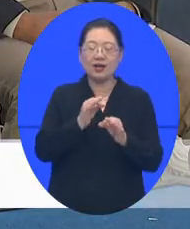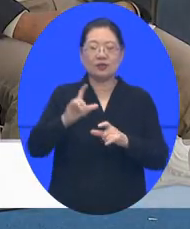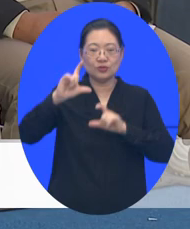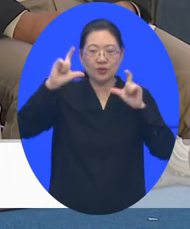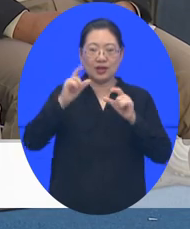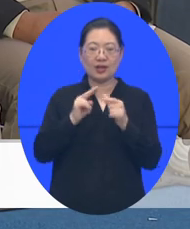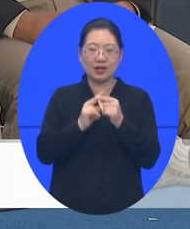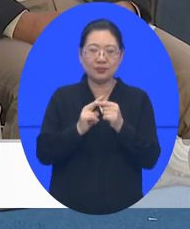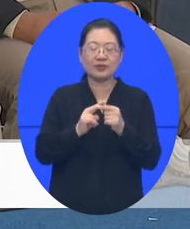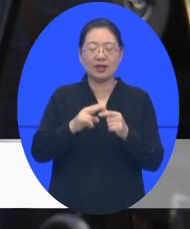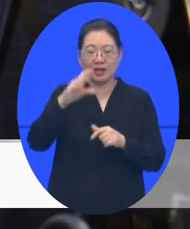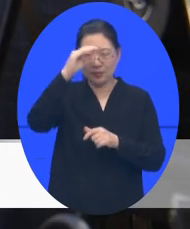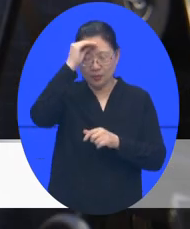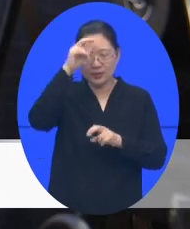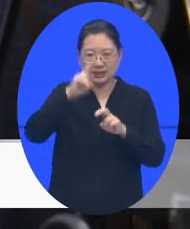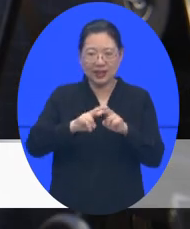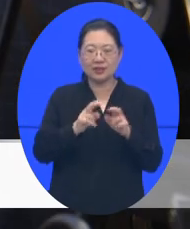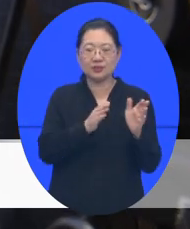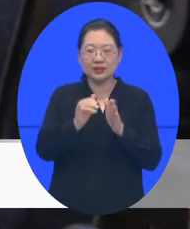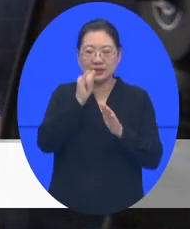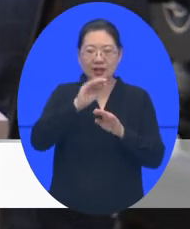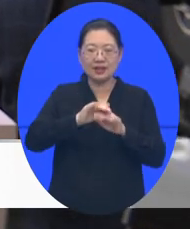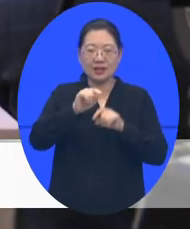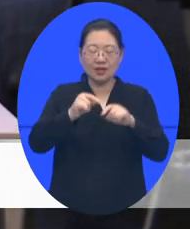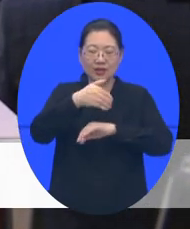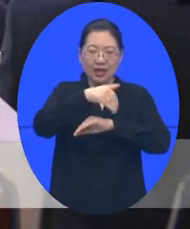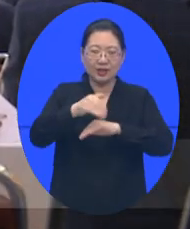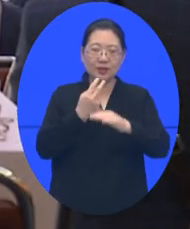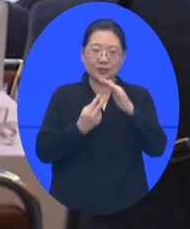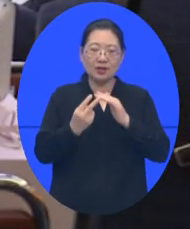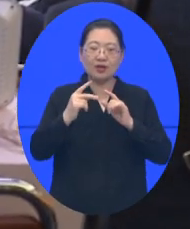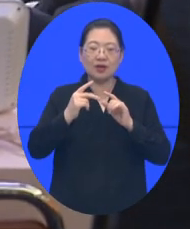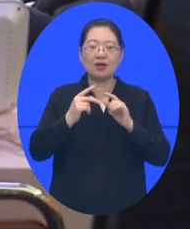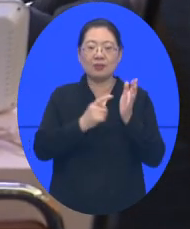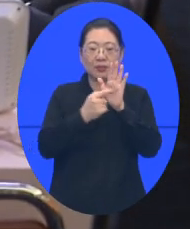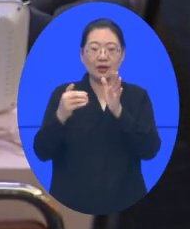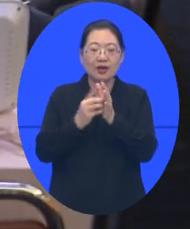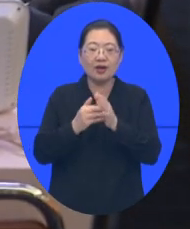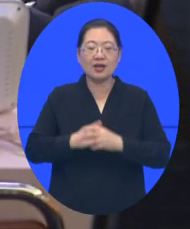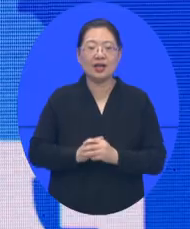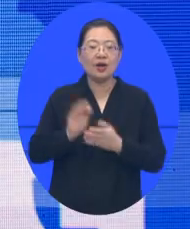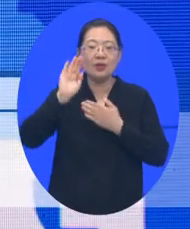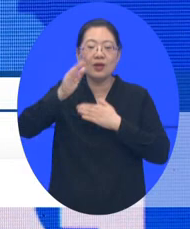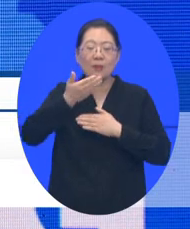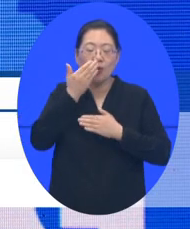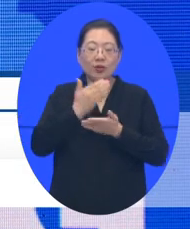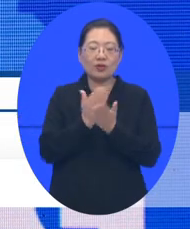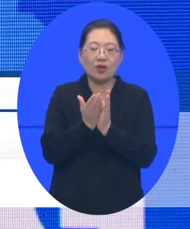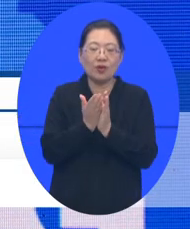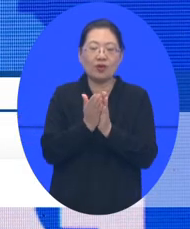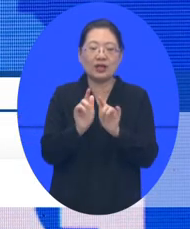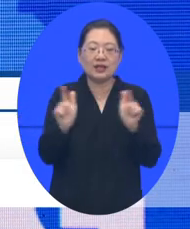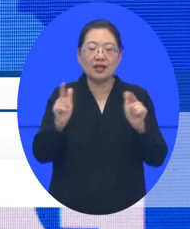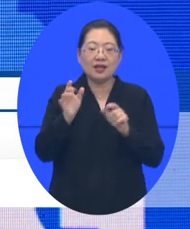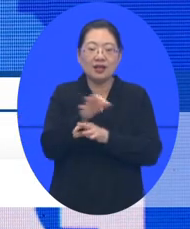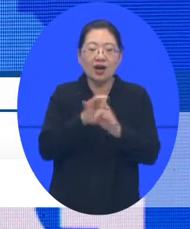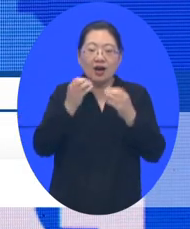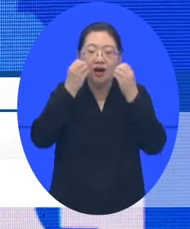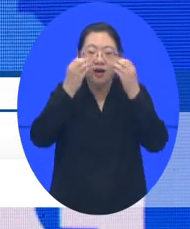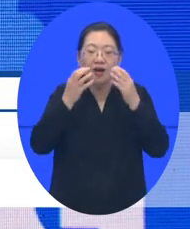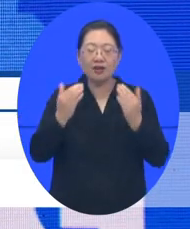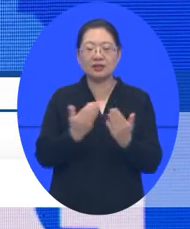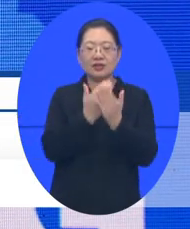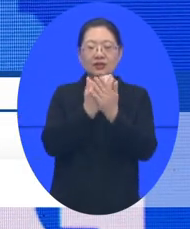사회적 경제의 주역들과 함께 쇼케이스를 열고 실현 계획과 비전을 발표했습니다. 미래 먹거리입니다.